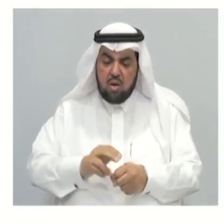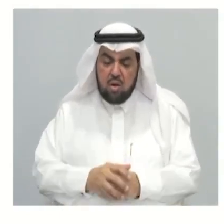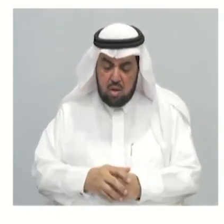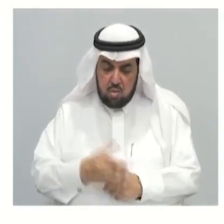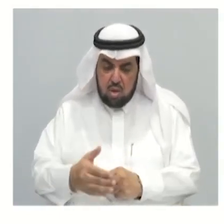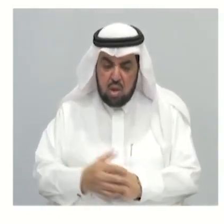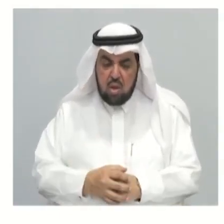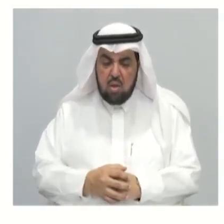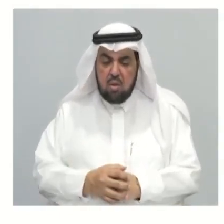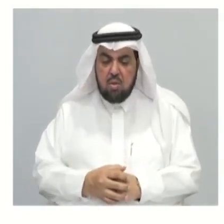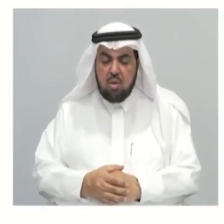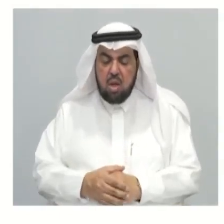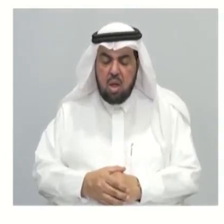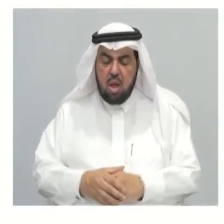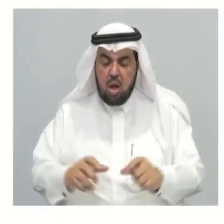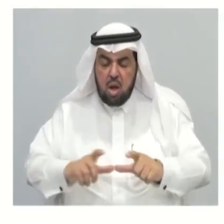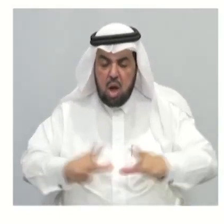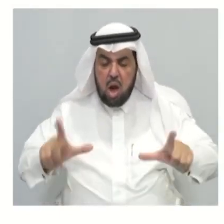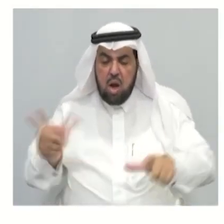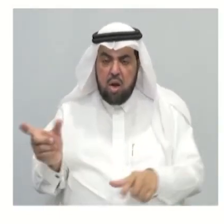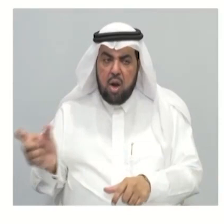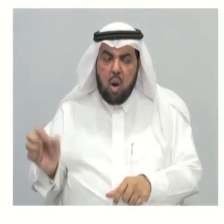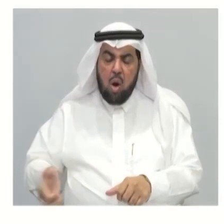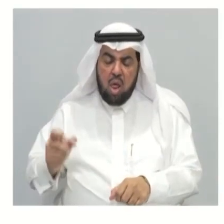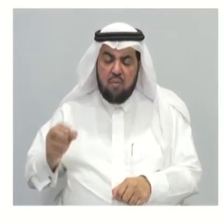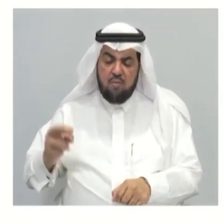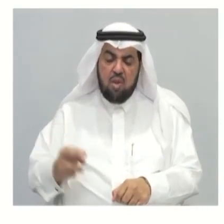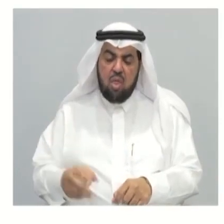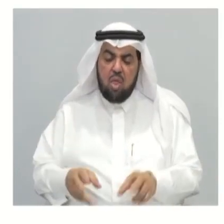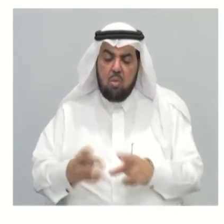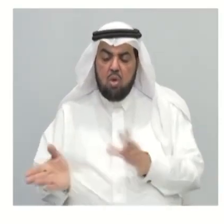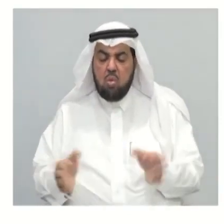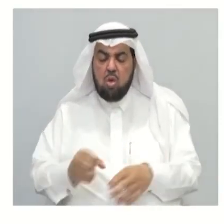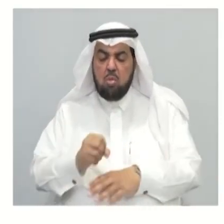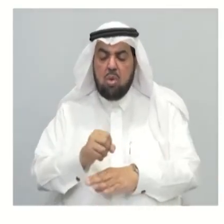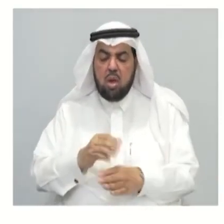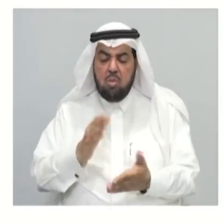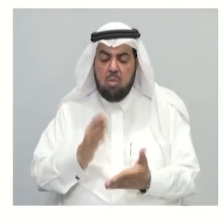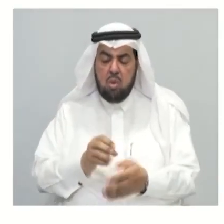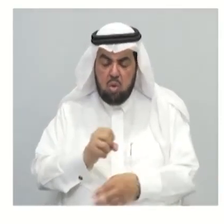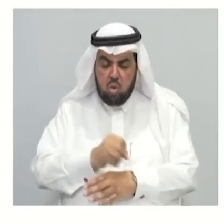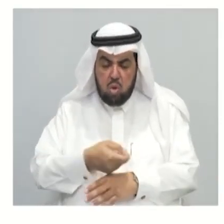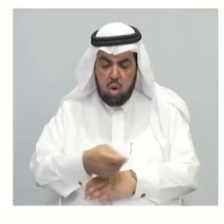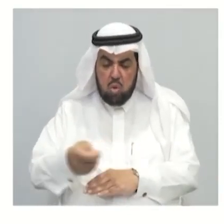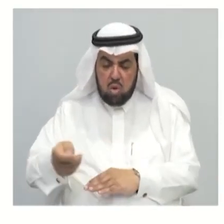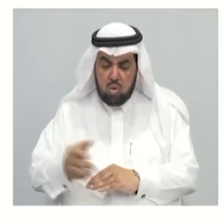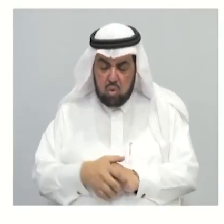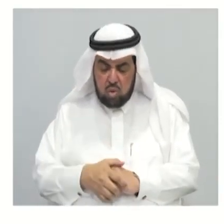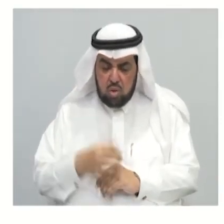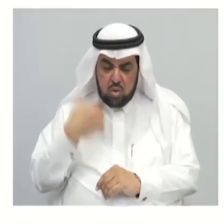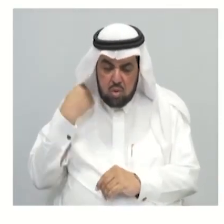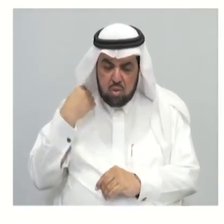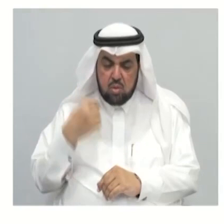ذلك ننتقل الى نوافذ ثم محاذاه وتوزيع نلاحظ لدينا